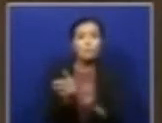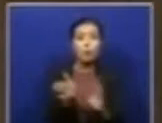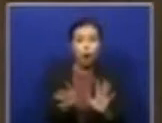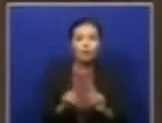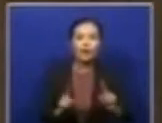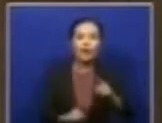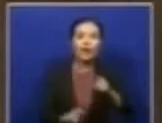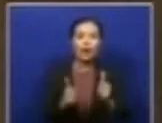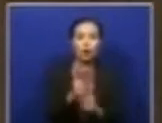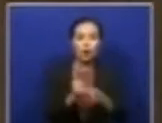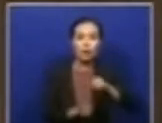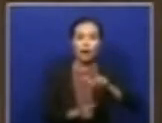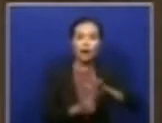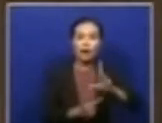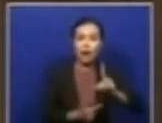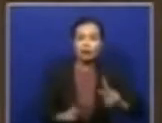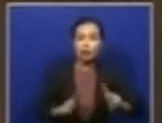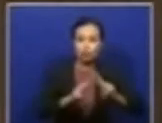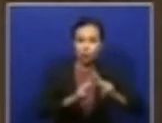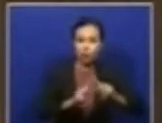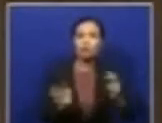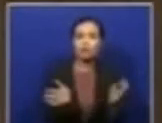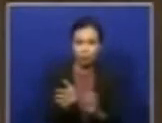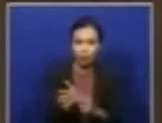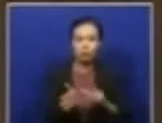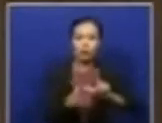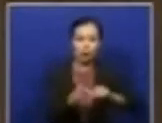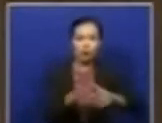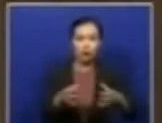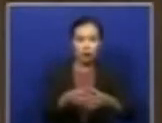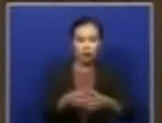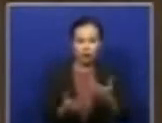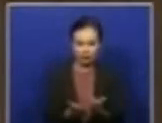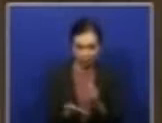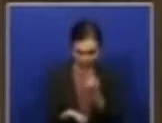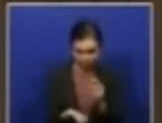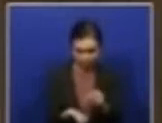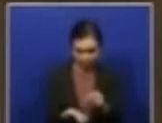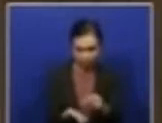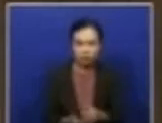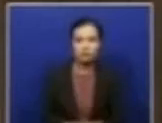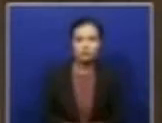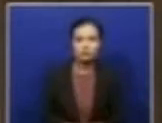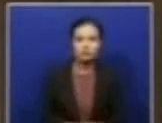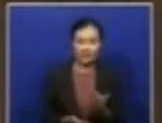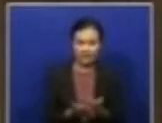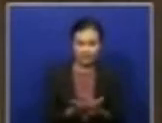ปลัดกระทรวงรับรองเพราะเป็นเลขาคณะเห็นไหมเงินนี่เฉพาะเงินตัว